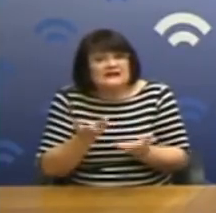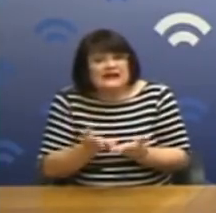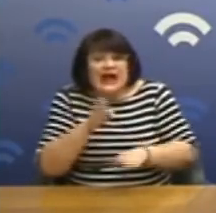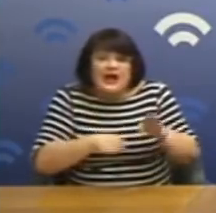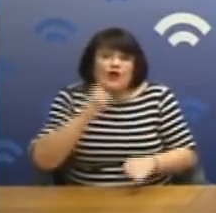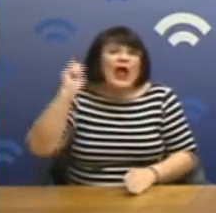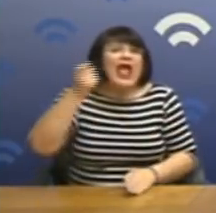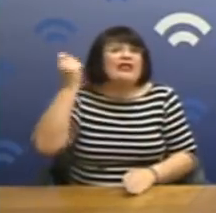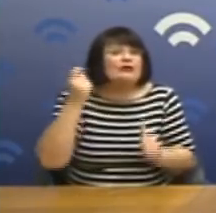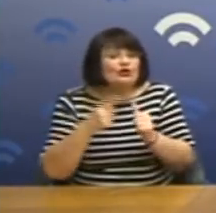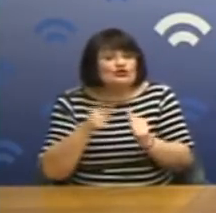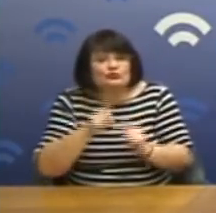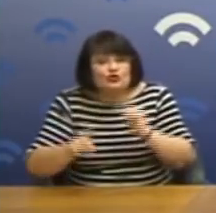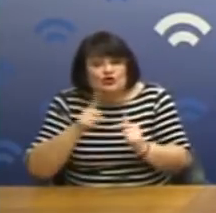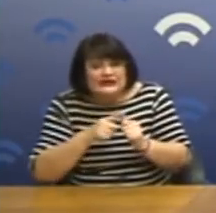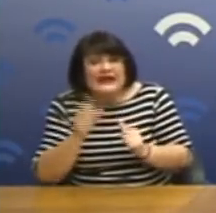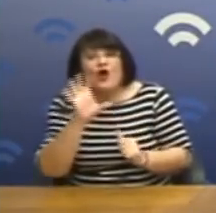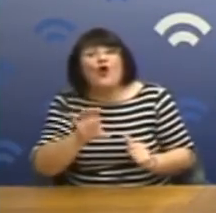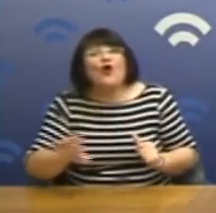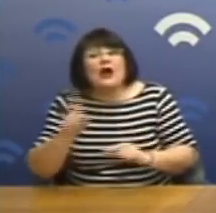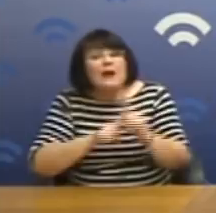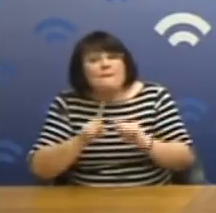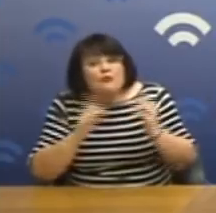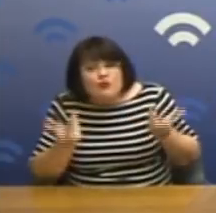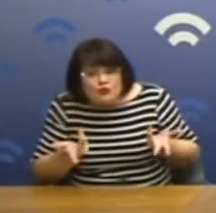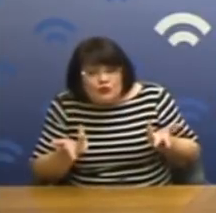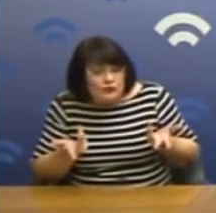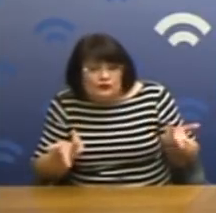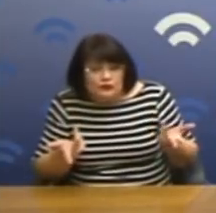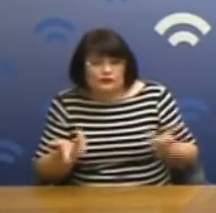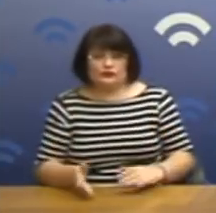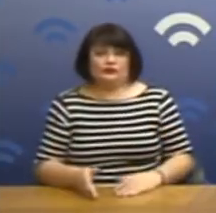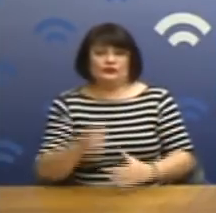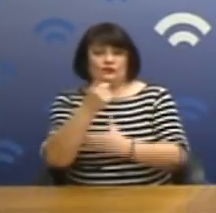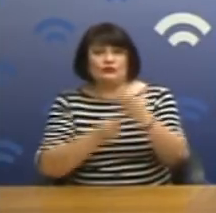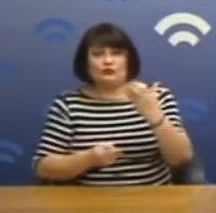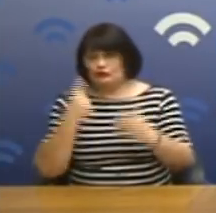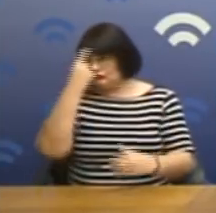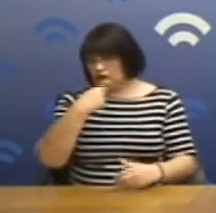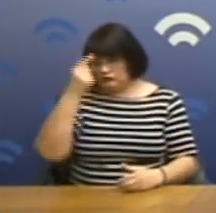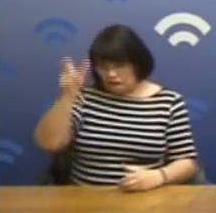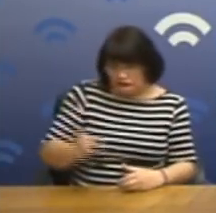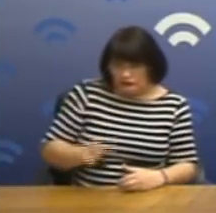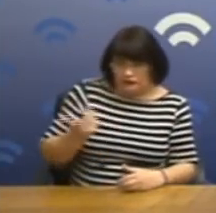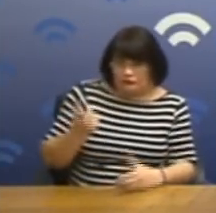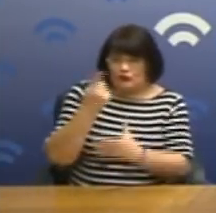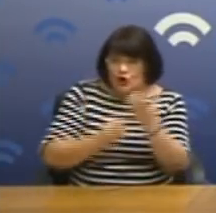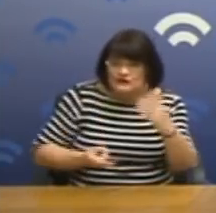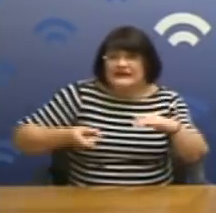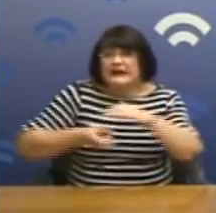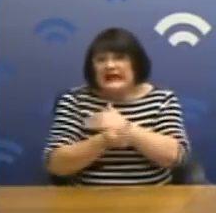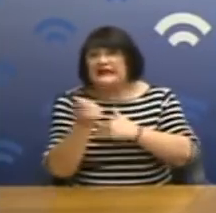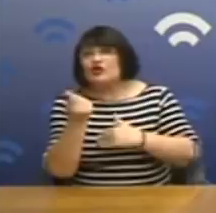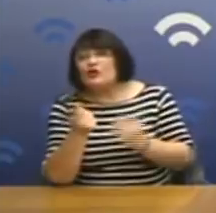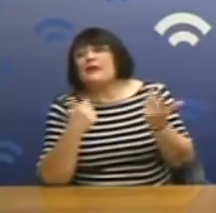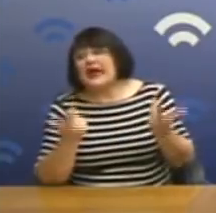εθνικότητα για να διαπιστωθεί αν έχουν το λεγόμενο προσφυγικό προφίλ που τόσο η Ευρωπαϊκή Ένωση όσο και